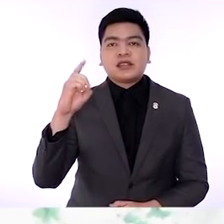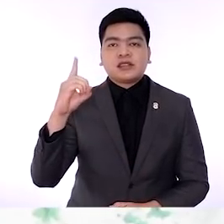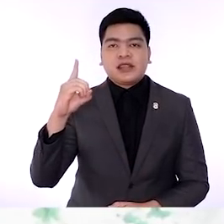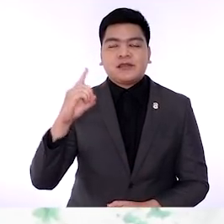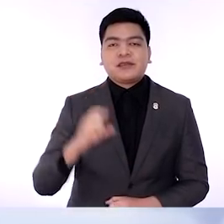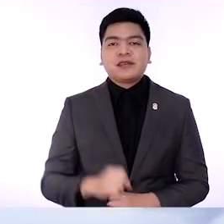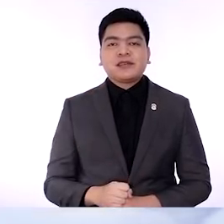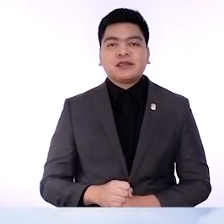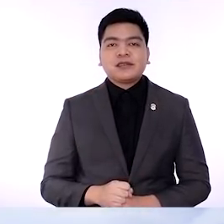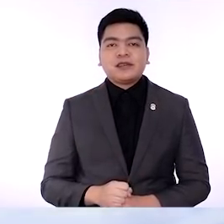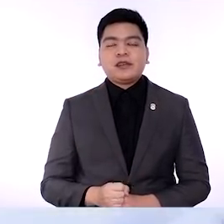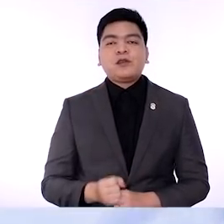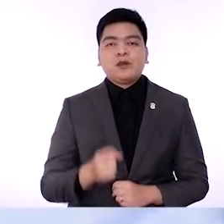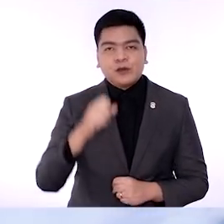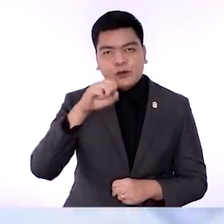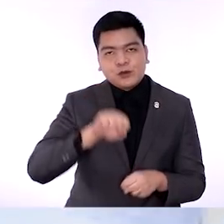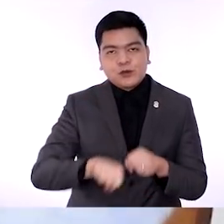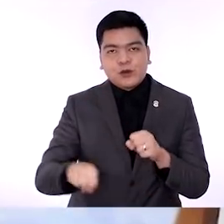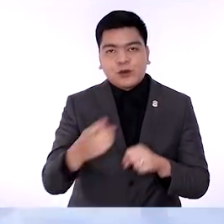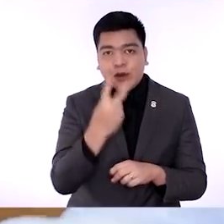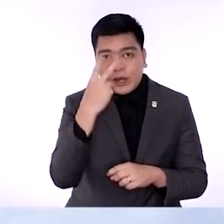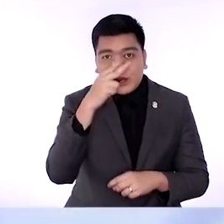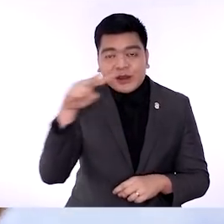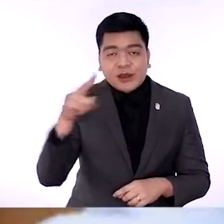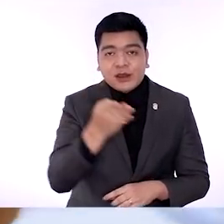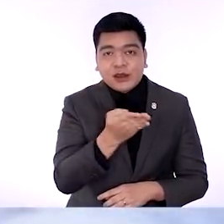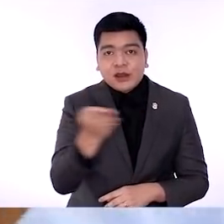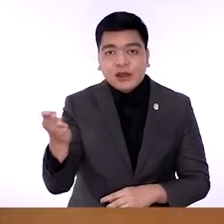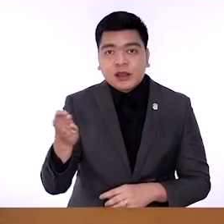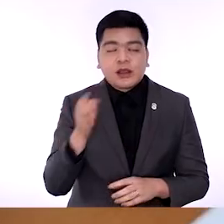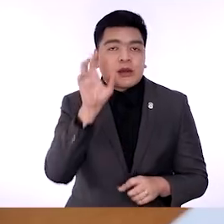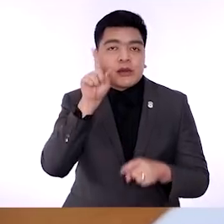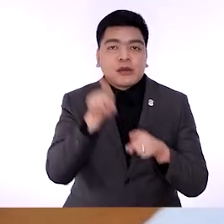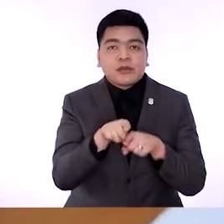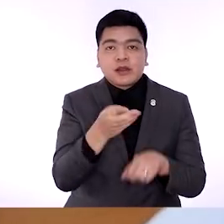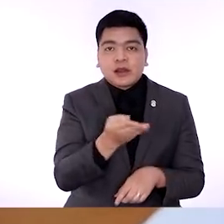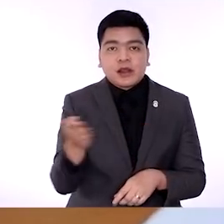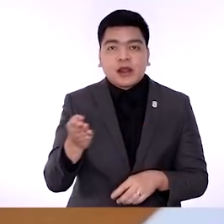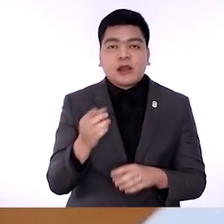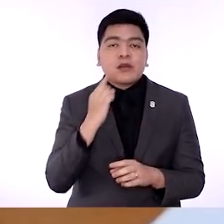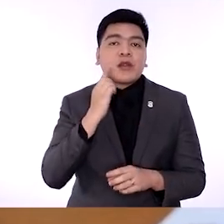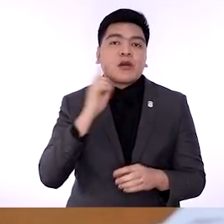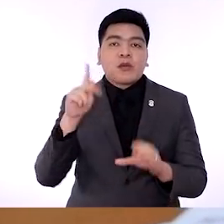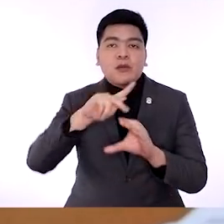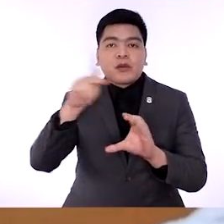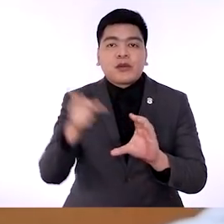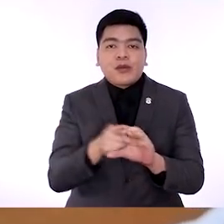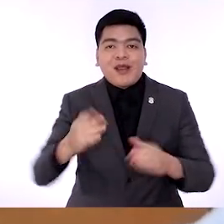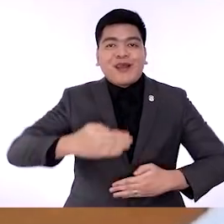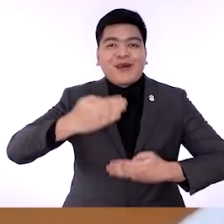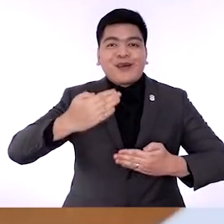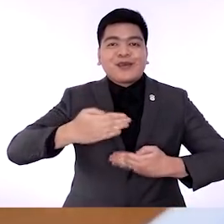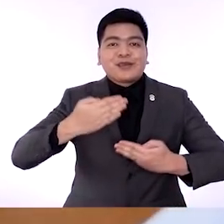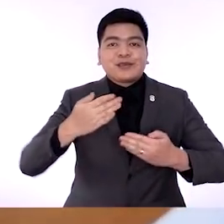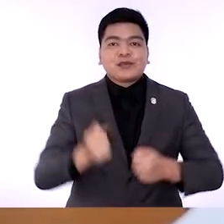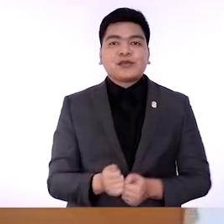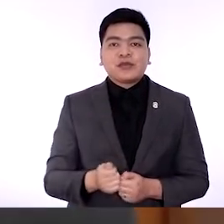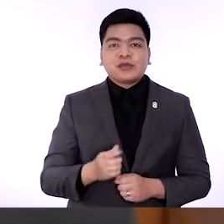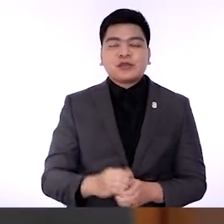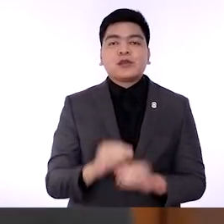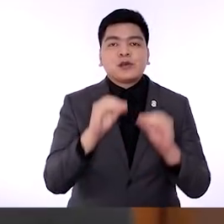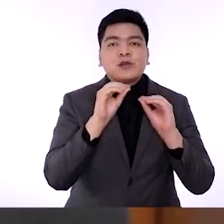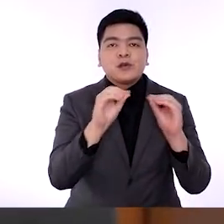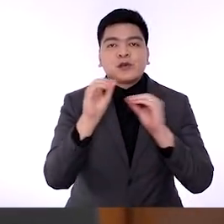for the Deaf. Kaya, baka sa kanila at sa mga kapatid na dumalo ang tuwa habang tinatanggap ang mga